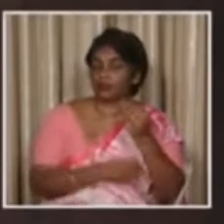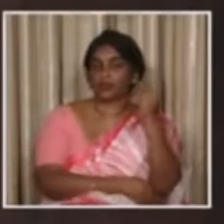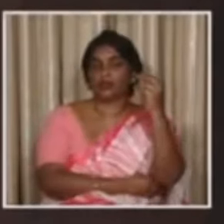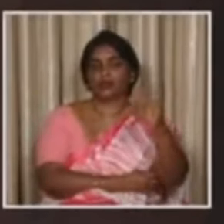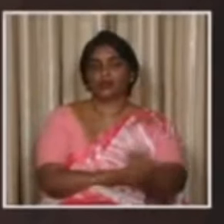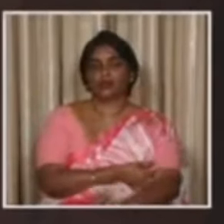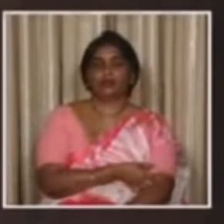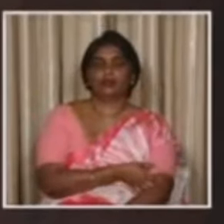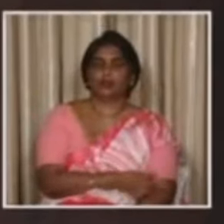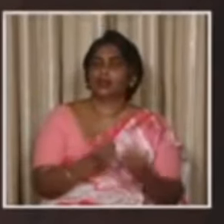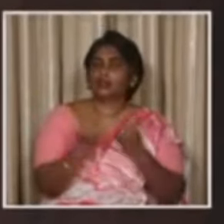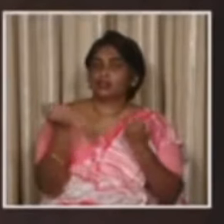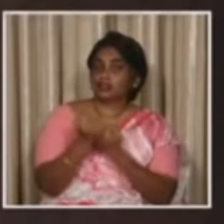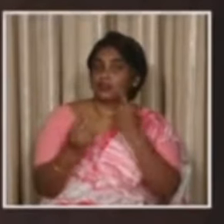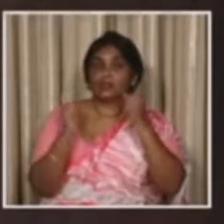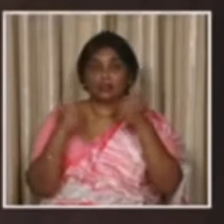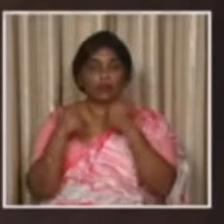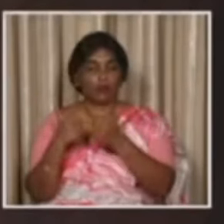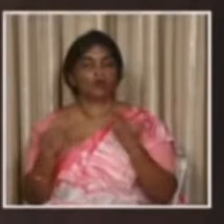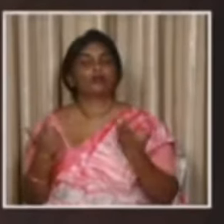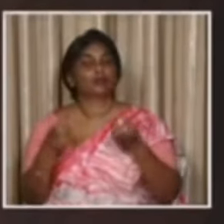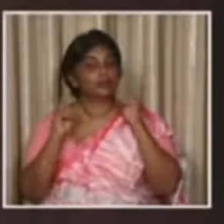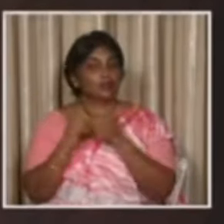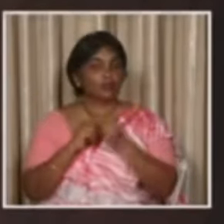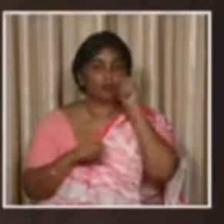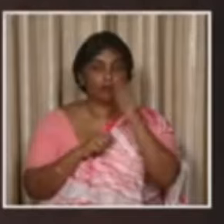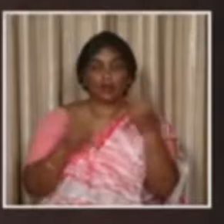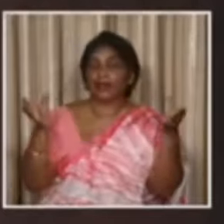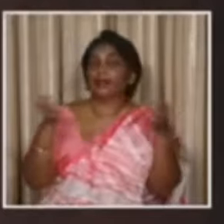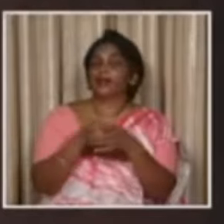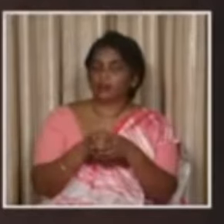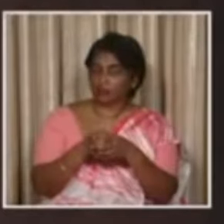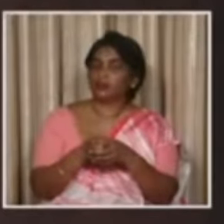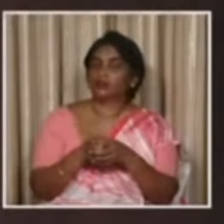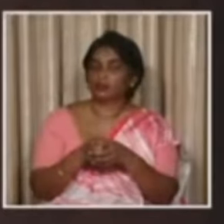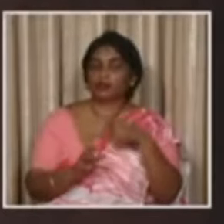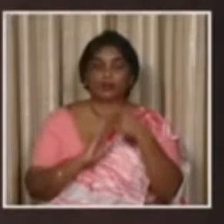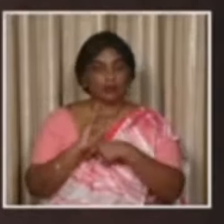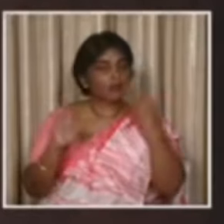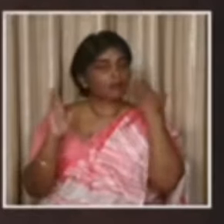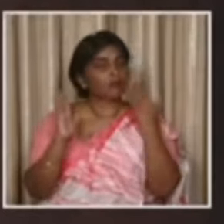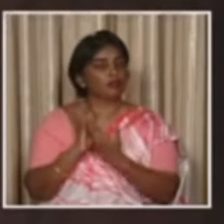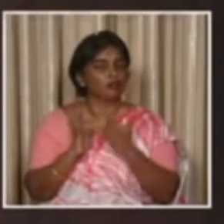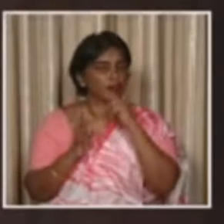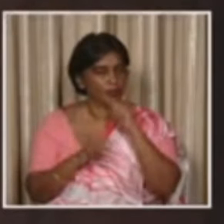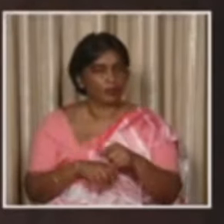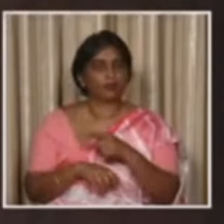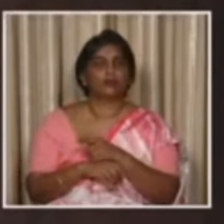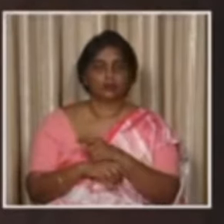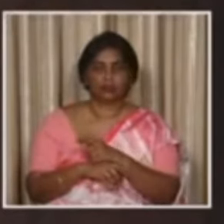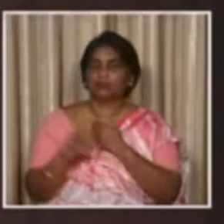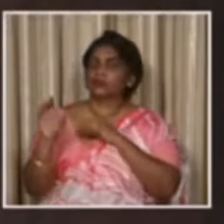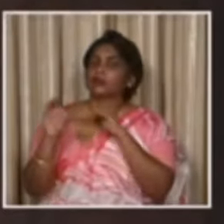උන් දෙනකොට හරියට සෙල්ලම් කරන්නේ නැත්නම් සෙල්ලම් කරන මිනිස්සු ටිකක් එකතු කරගන්න එකයි කරන්න තියෙන්නේ. රට වෙනුවෙන් අවංකව